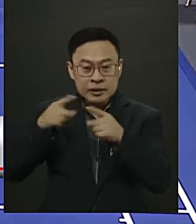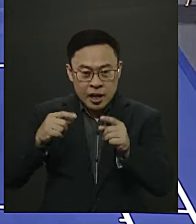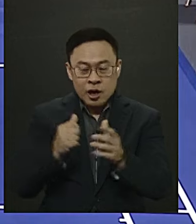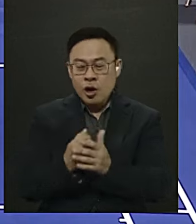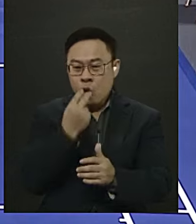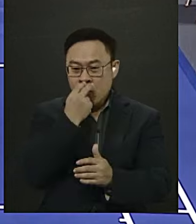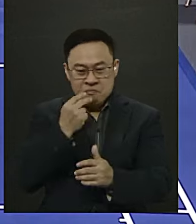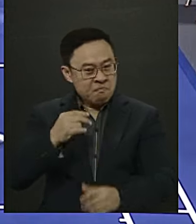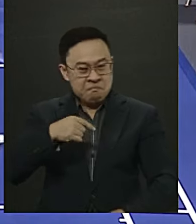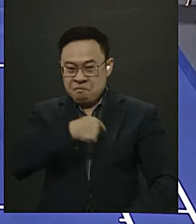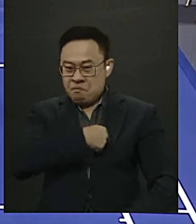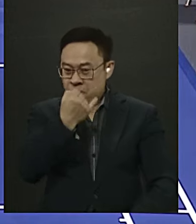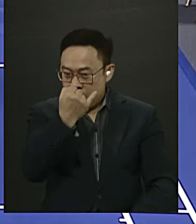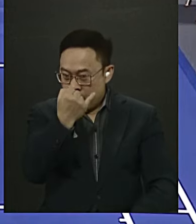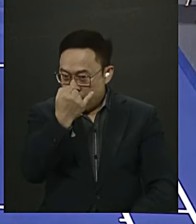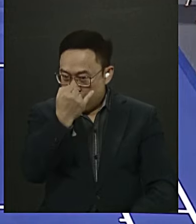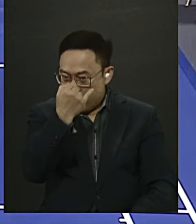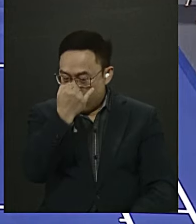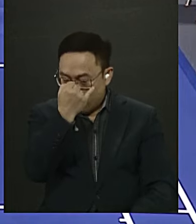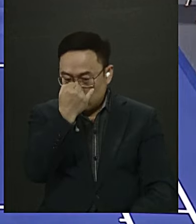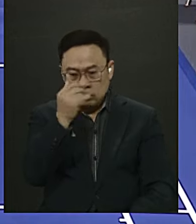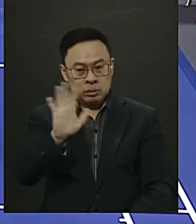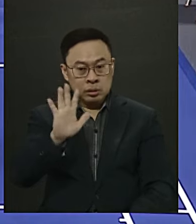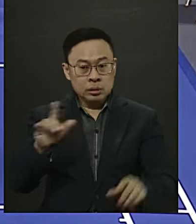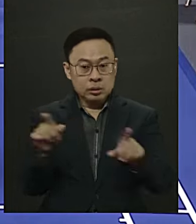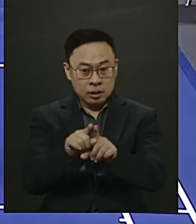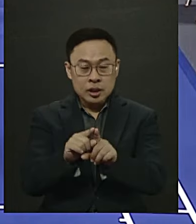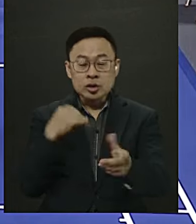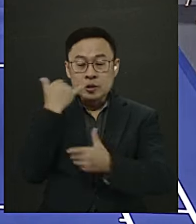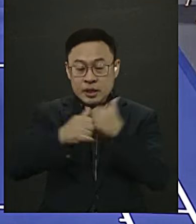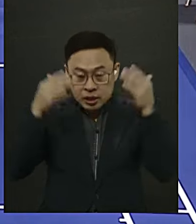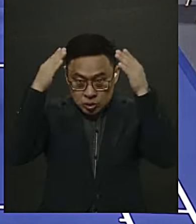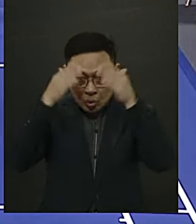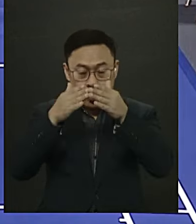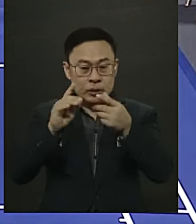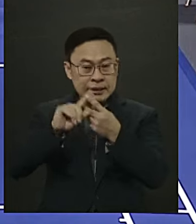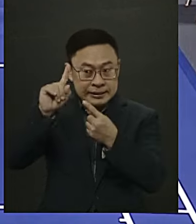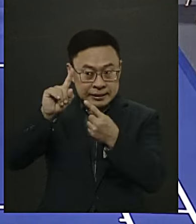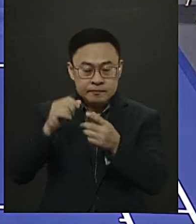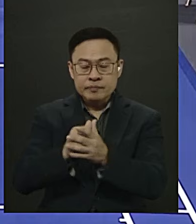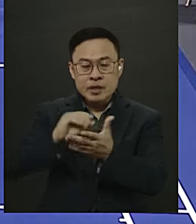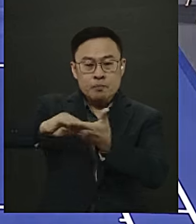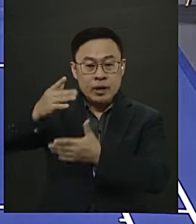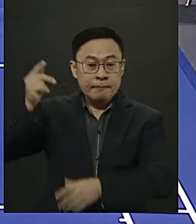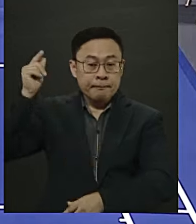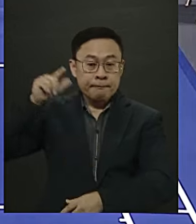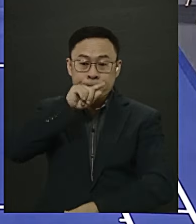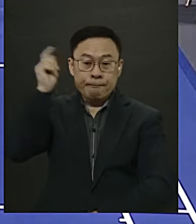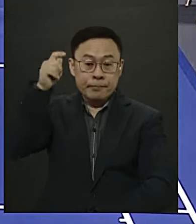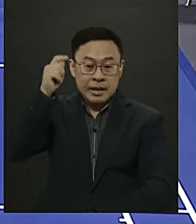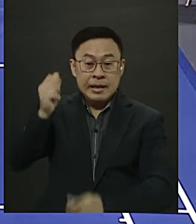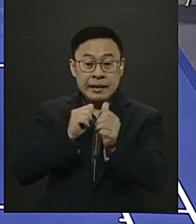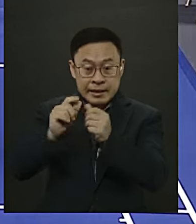ครับคือสมราคาคู่ชิงโอลิมปิกคือต้องบอกว่าตอนนี้ที่อินโดนีเซียเนี่ยนอกเหนือจากแมตช์พิเศษนี้นะก็มีการแข่งขันระ